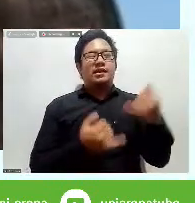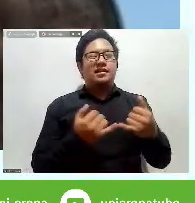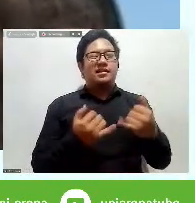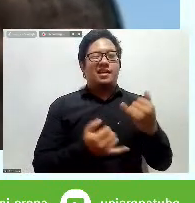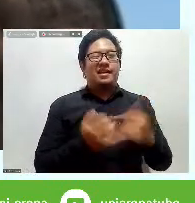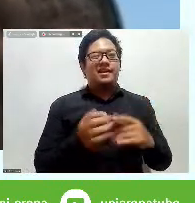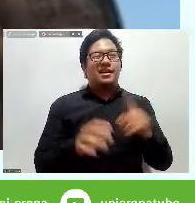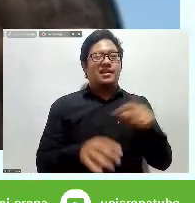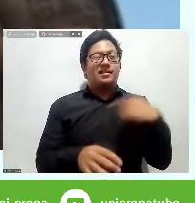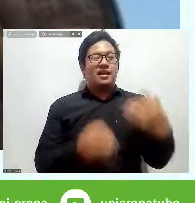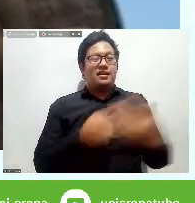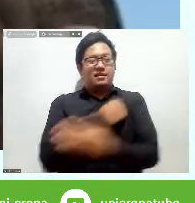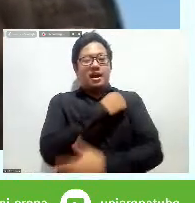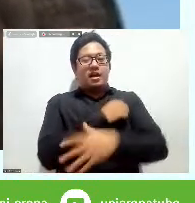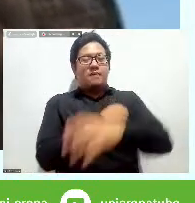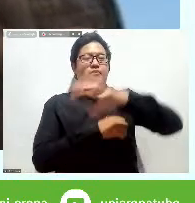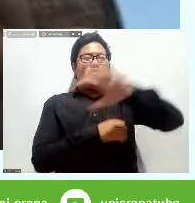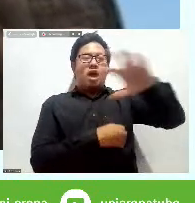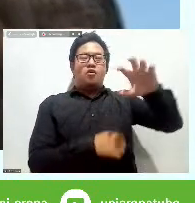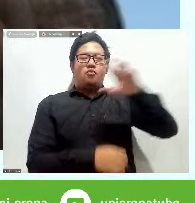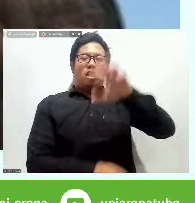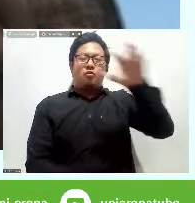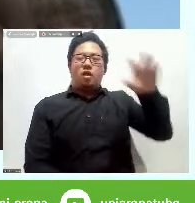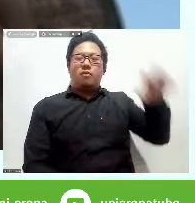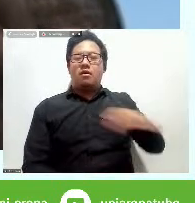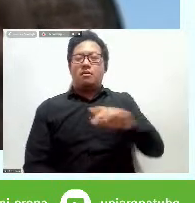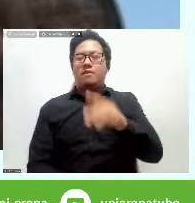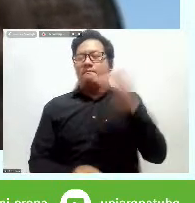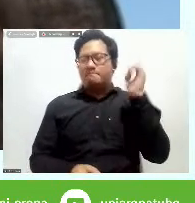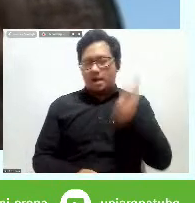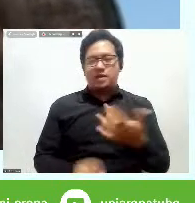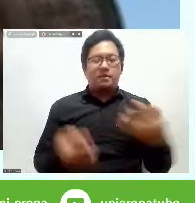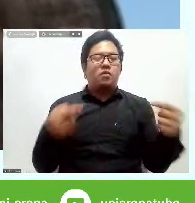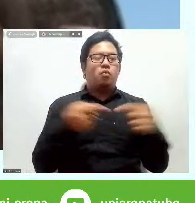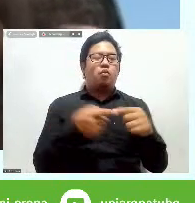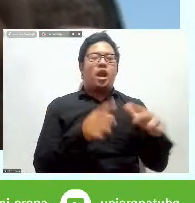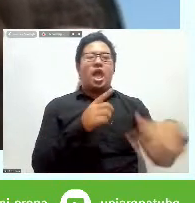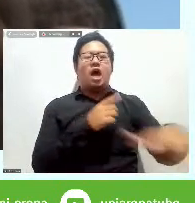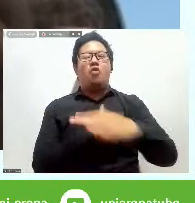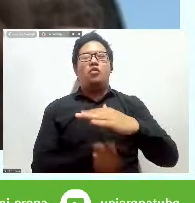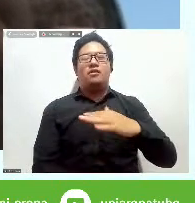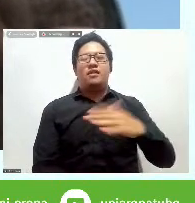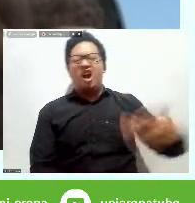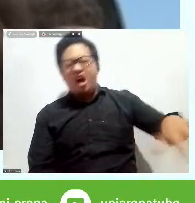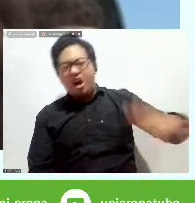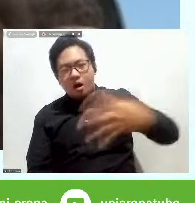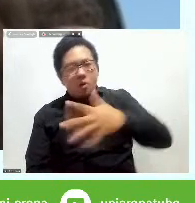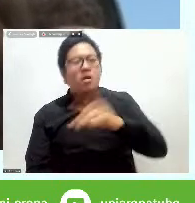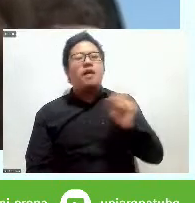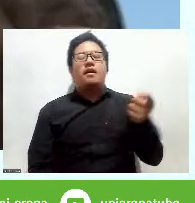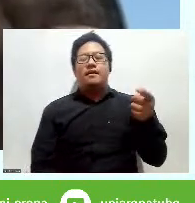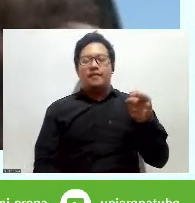mana-mana ketemu laut dan kita harus bisa melihat sumber dari terjadinya